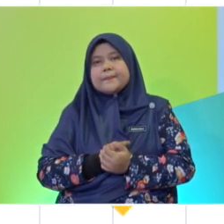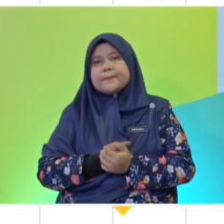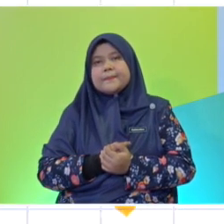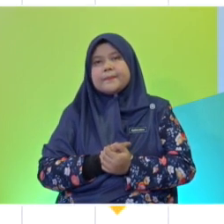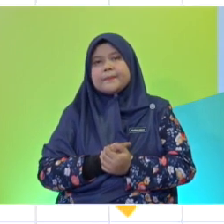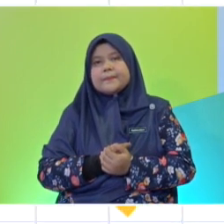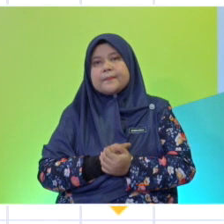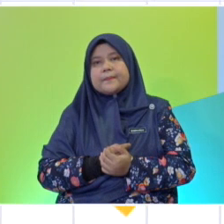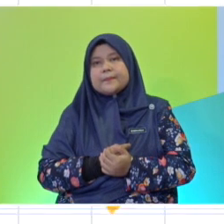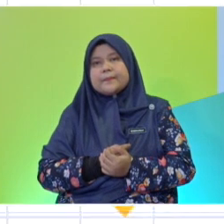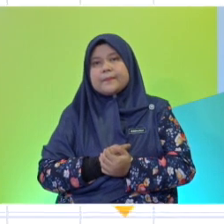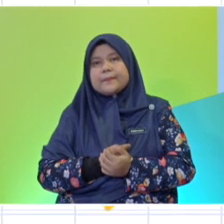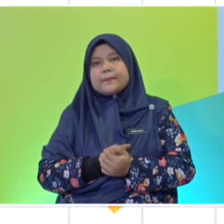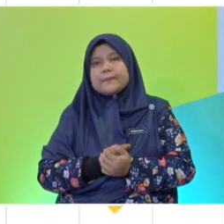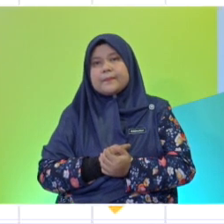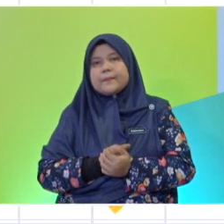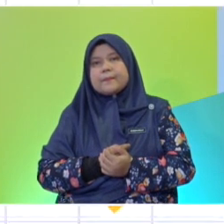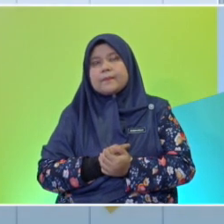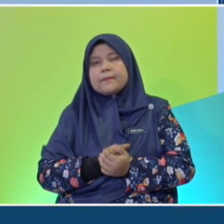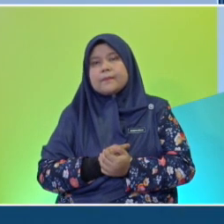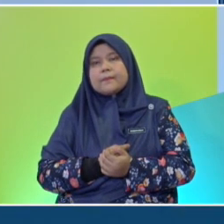untuk yang kotak pertama ini